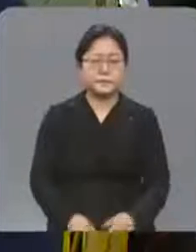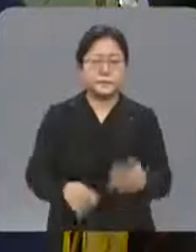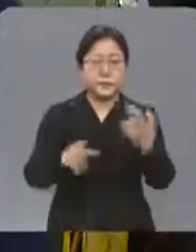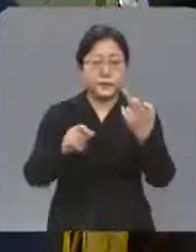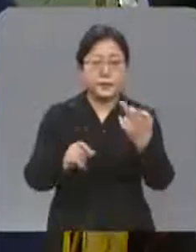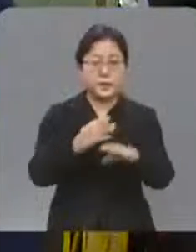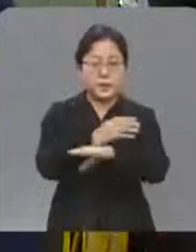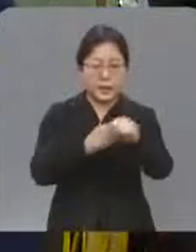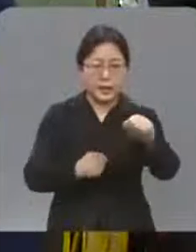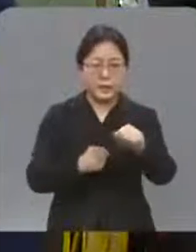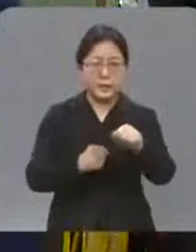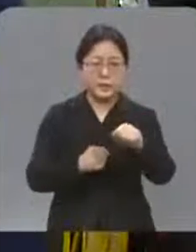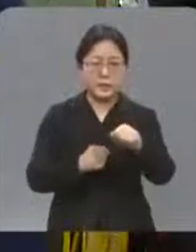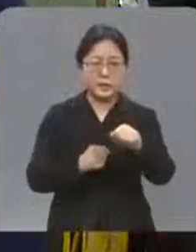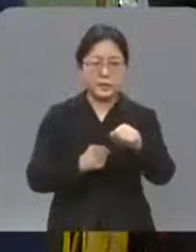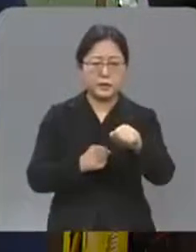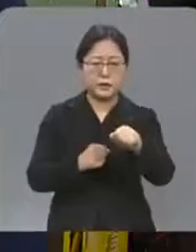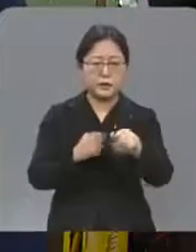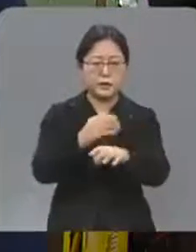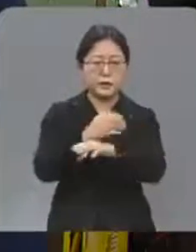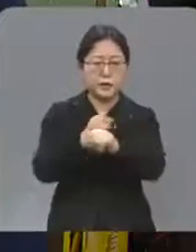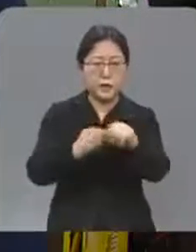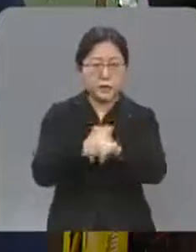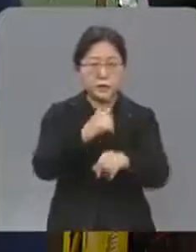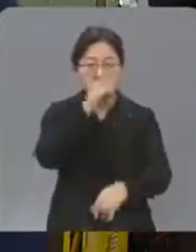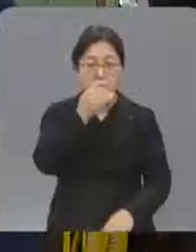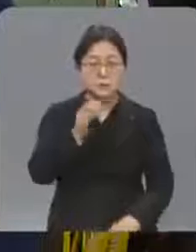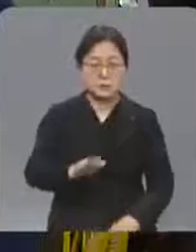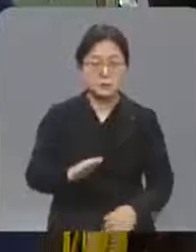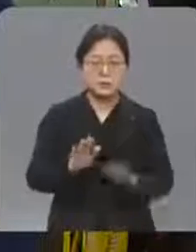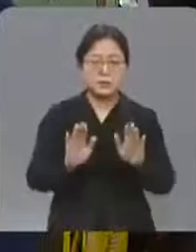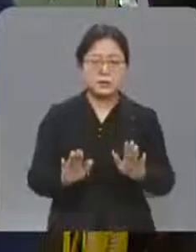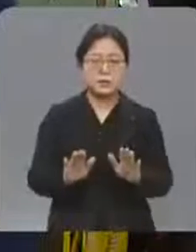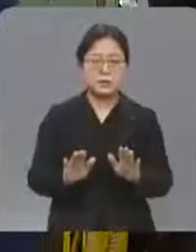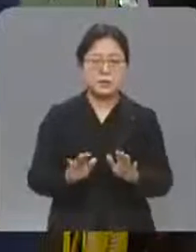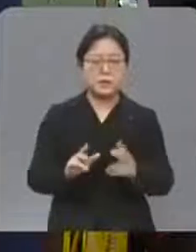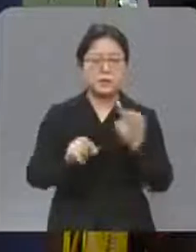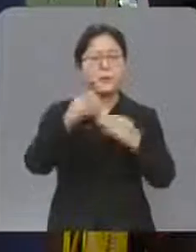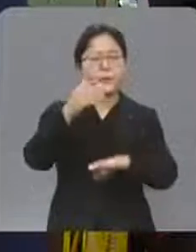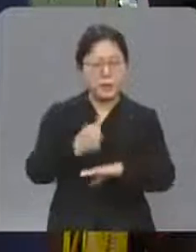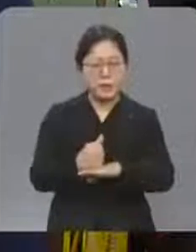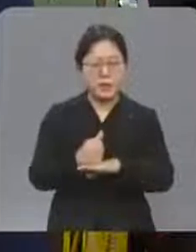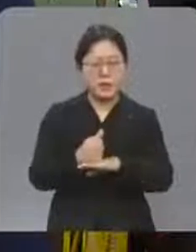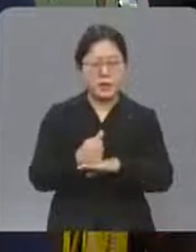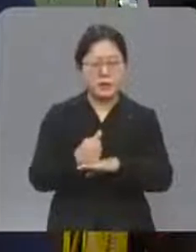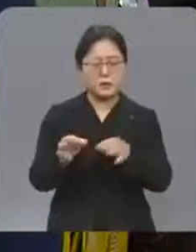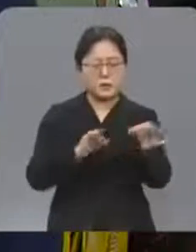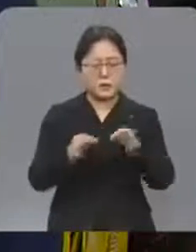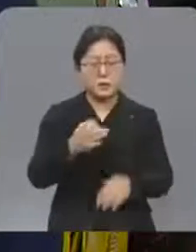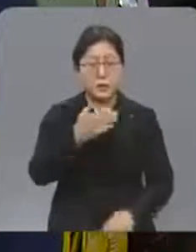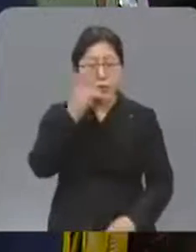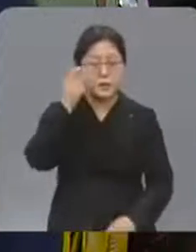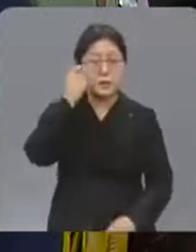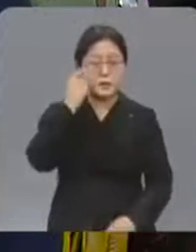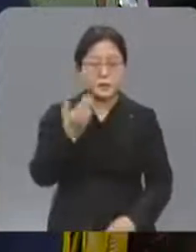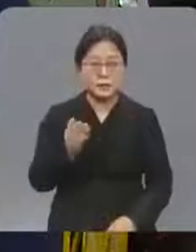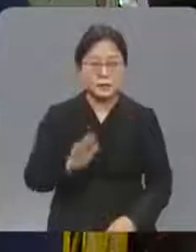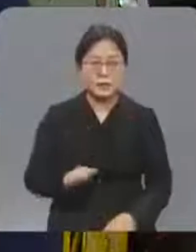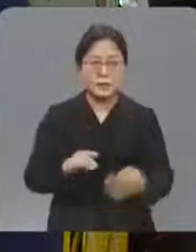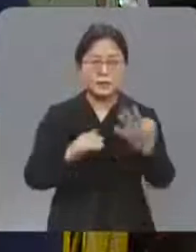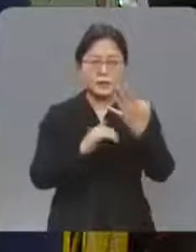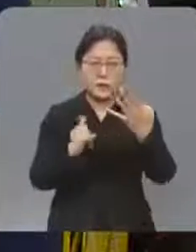연말 예약들이 하나하나 들어왔었거든요. 그래서 아 이번에는 연말에는 어느 정도 장사할 수 있겠다 했는데